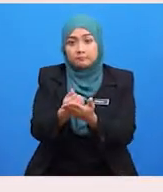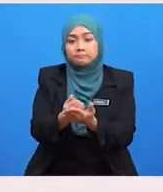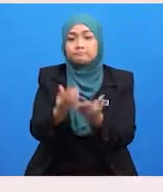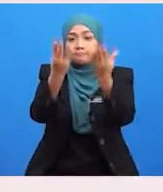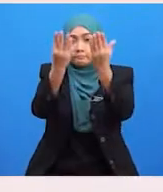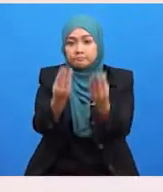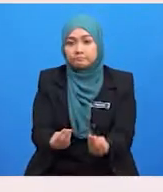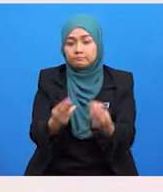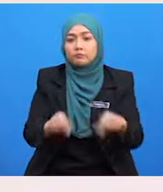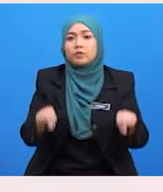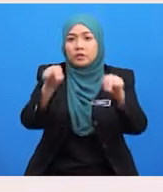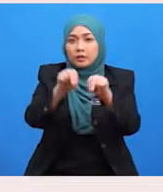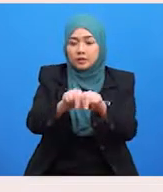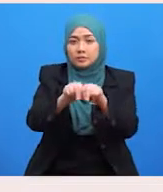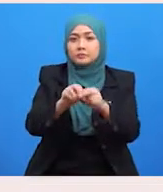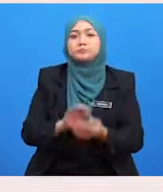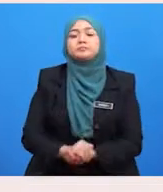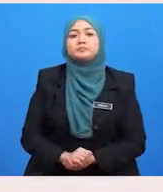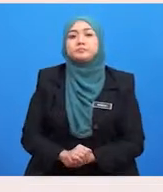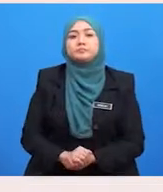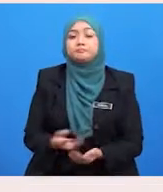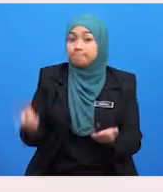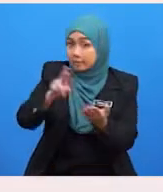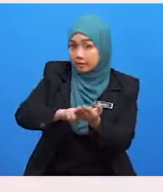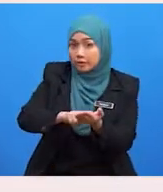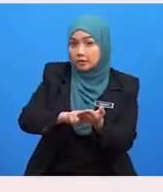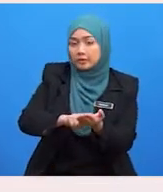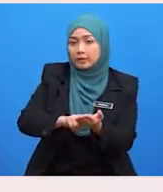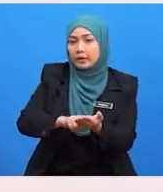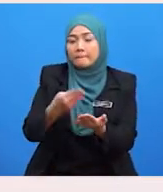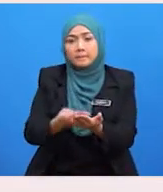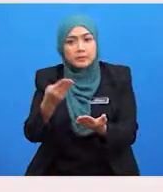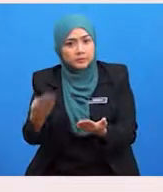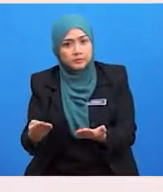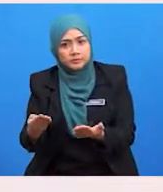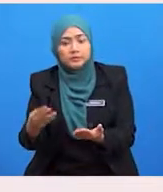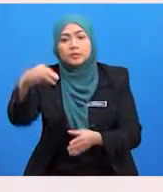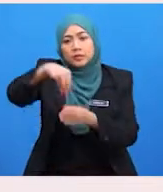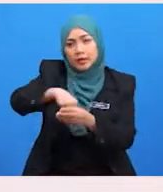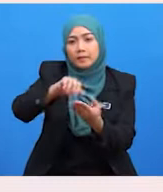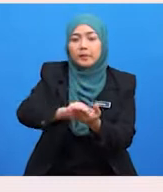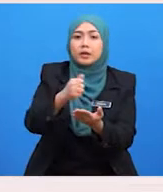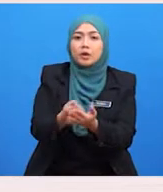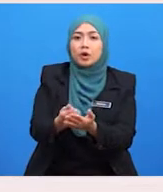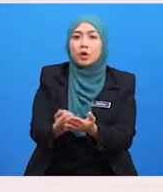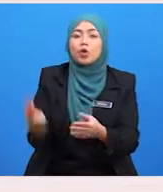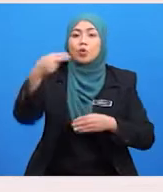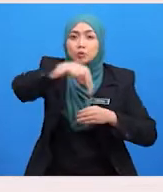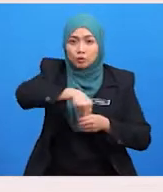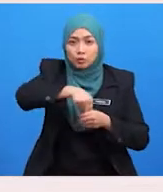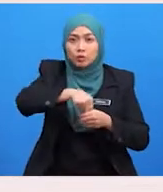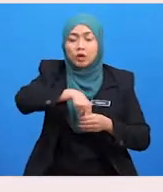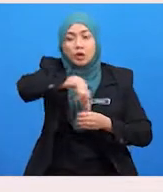dalam imbangan duga terselaras. Merekod belanja susut nilai ke dalam akaun untung rugi